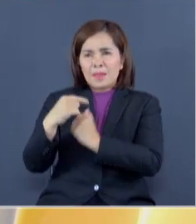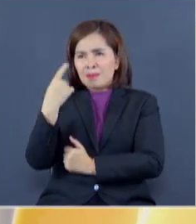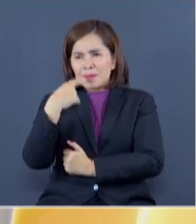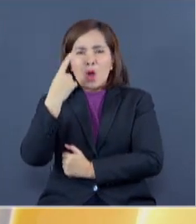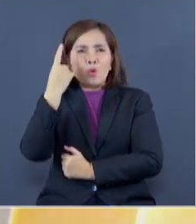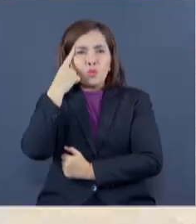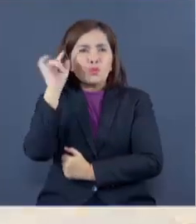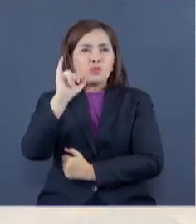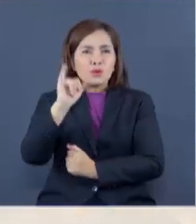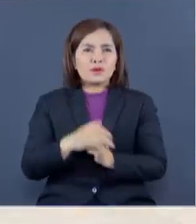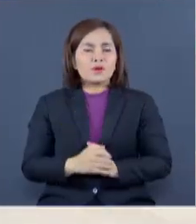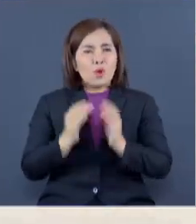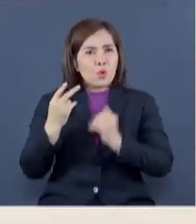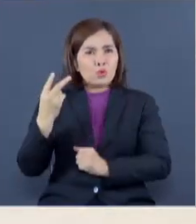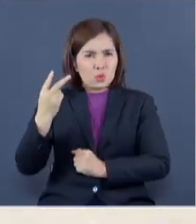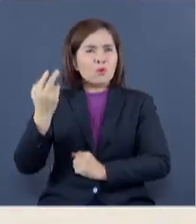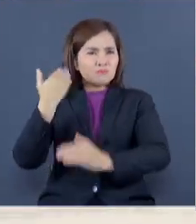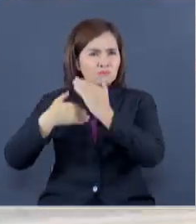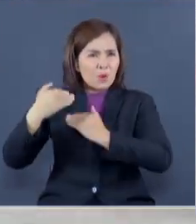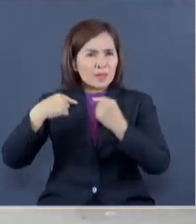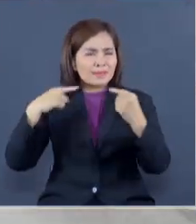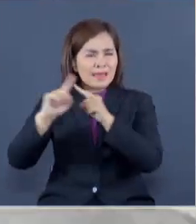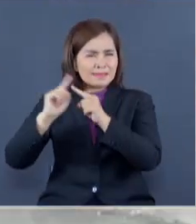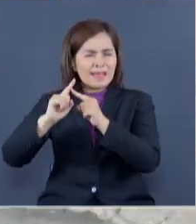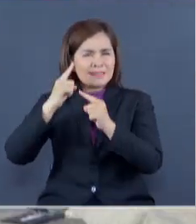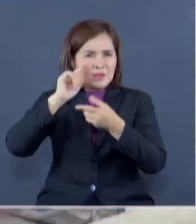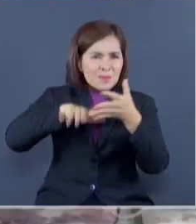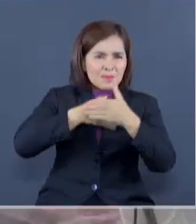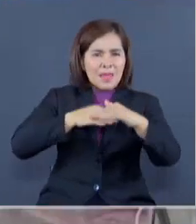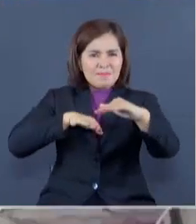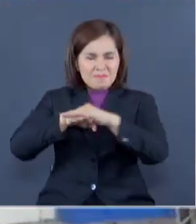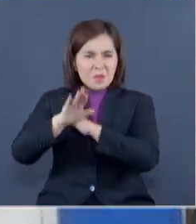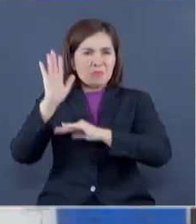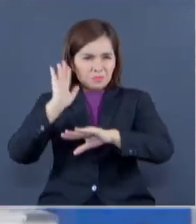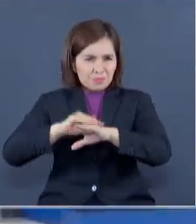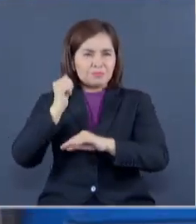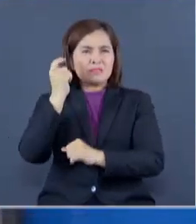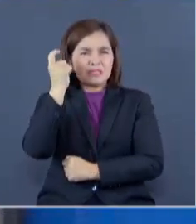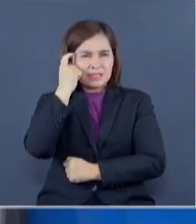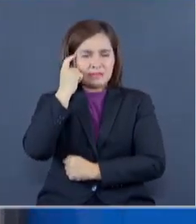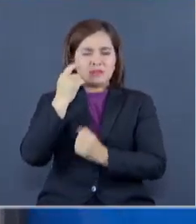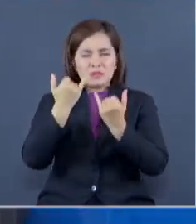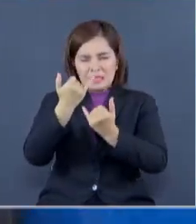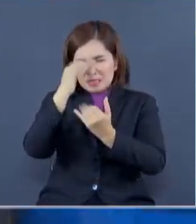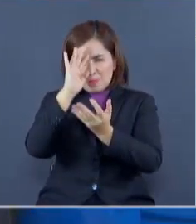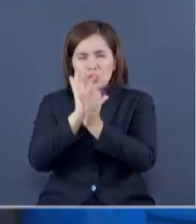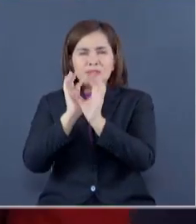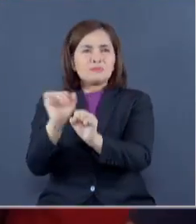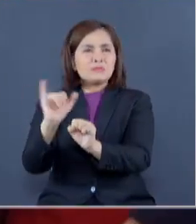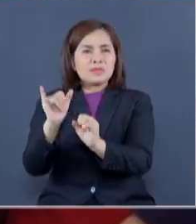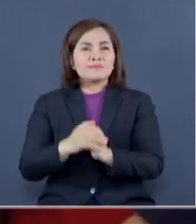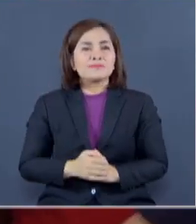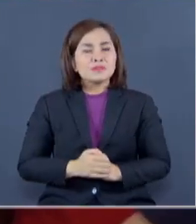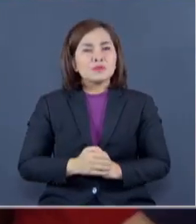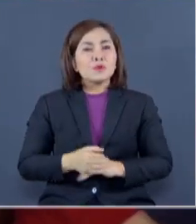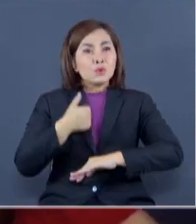และบอกเลยว่า2คนนี้ไม่ธรรมดาน่าจะวางแผนการหลบหนีมาเป็นอย่างดีค่ะทางรักษาราชการแทนผู้บังคับการตำร